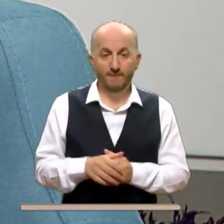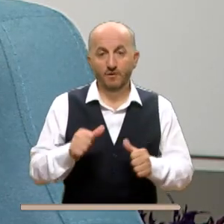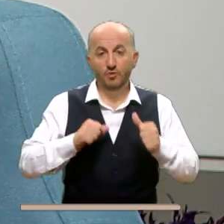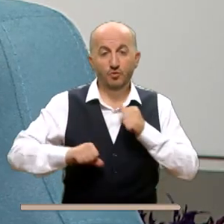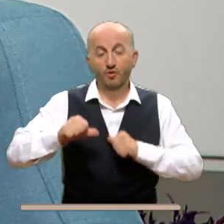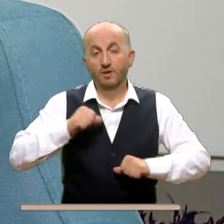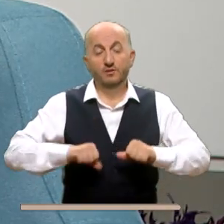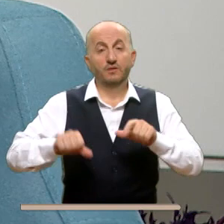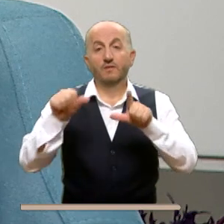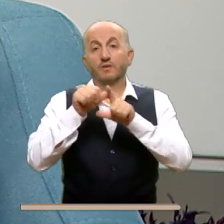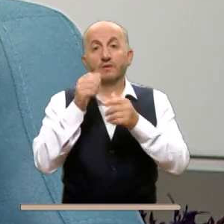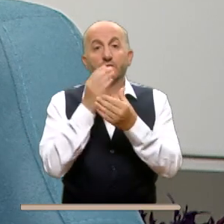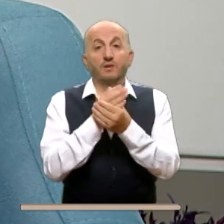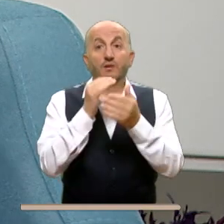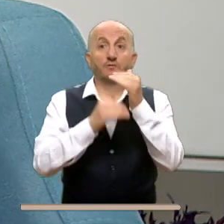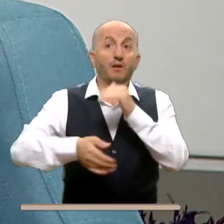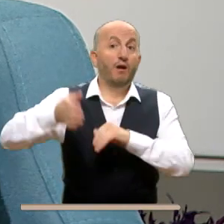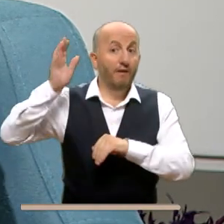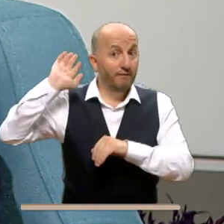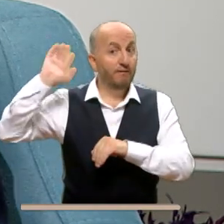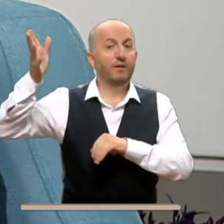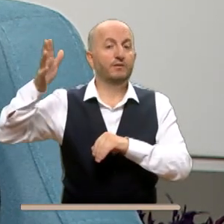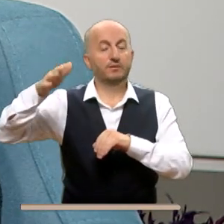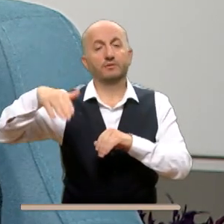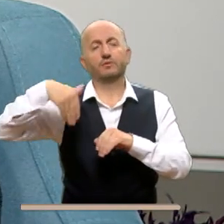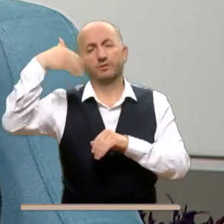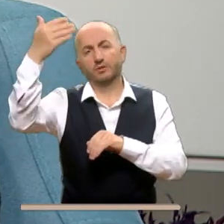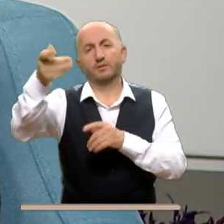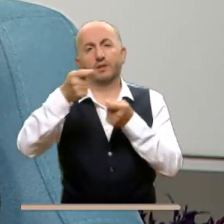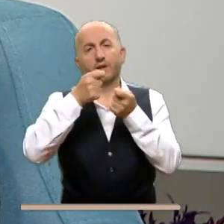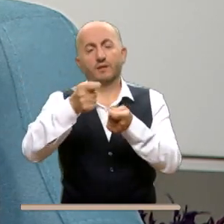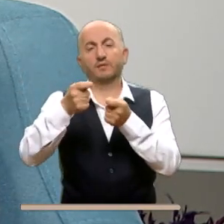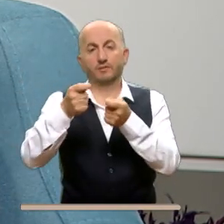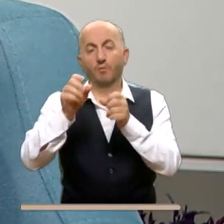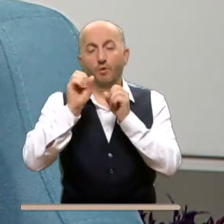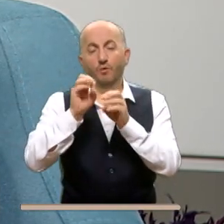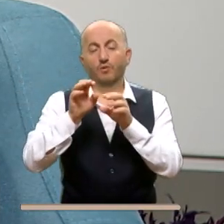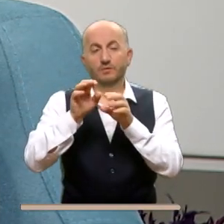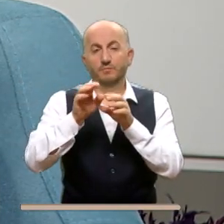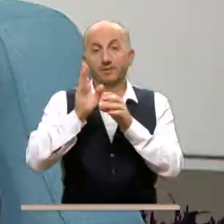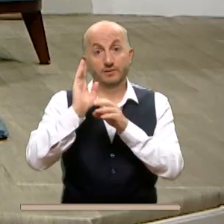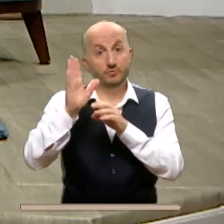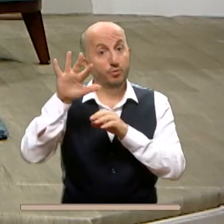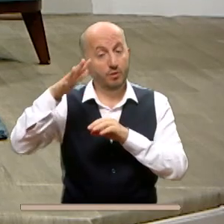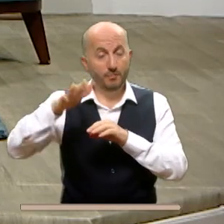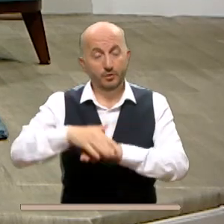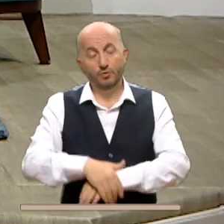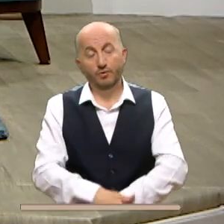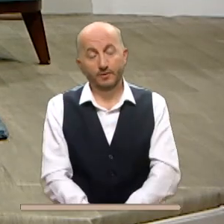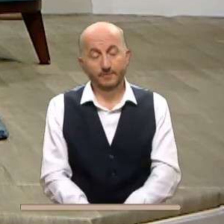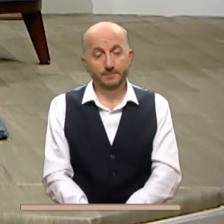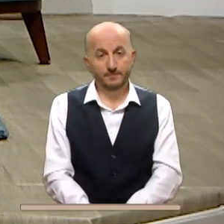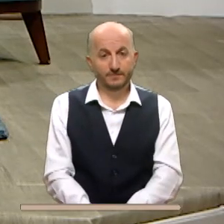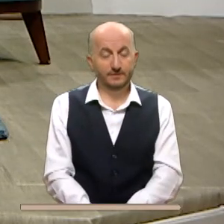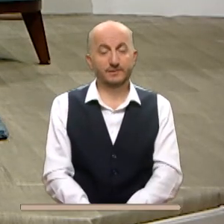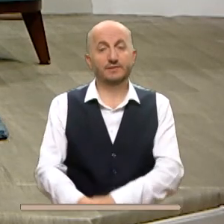üniversitedeki, fakültedeki derslerinden daha çok dışarıda farklı eğitim öğretim faaliyetlerine girmiş olabiliyorlar. Hocam o zaman şu cümleyi kursam doğru mudur? Siz